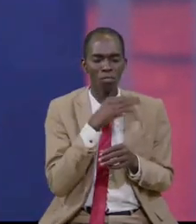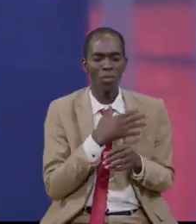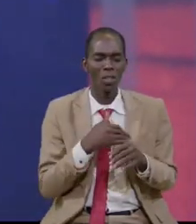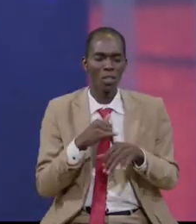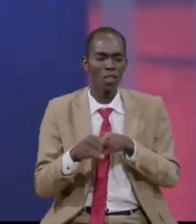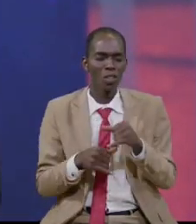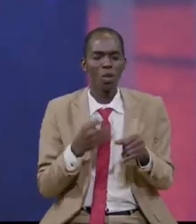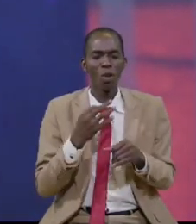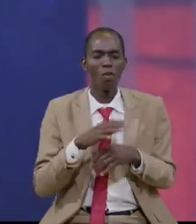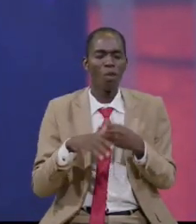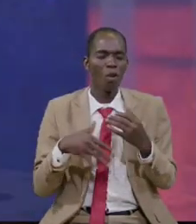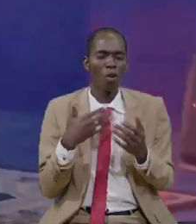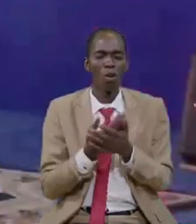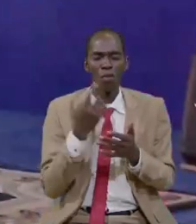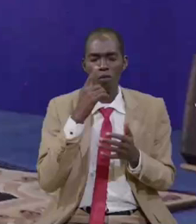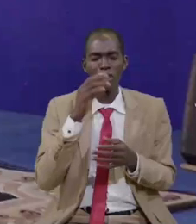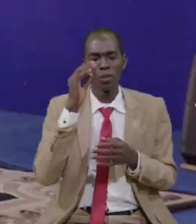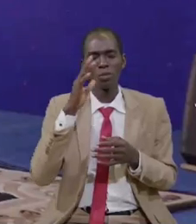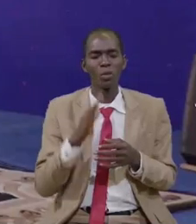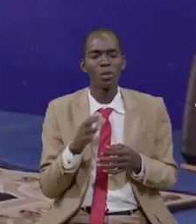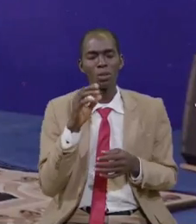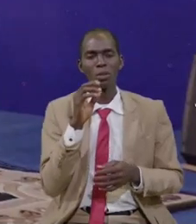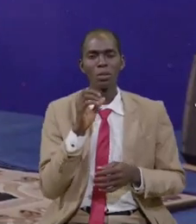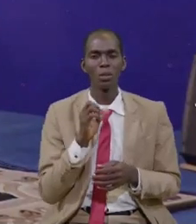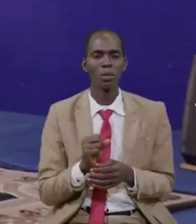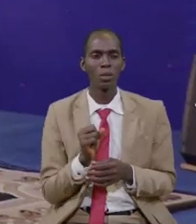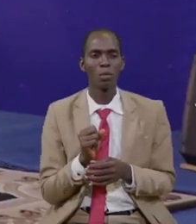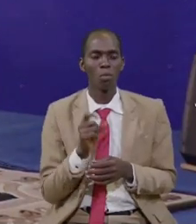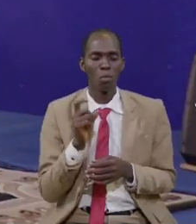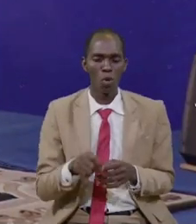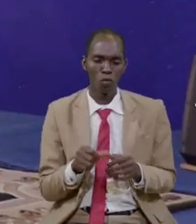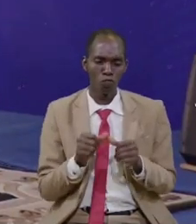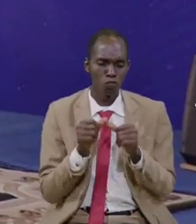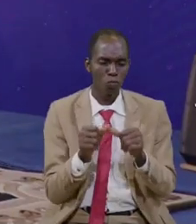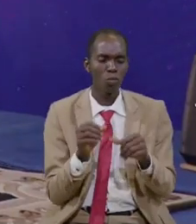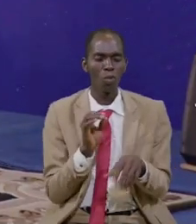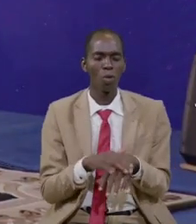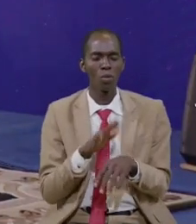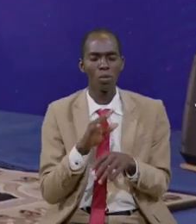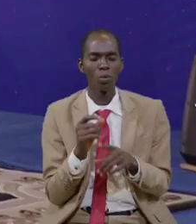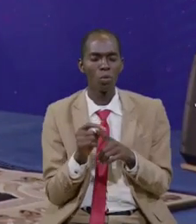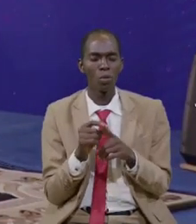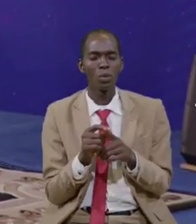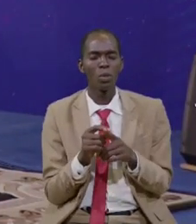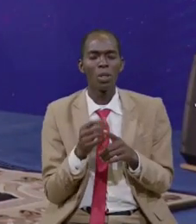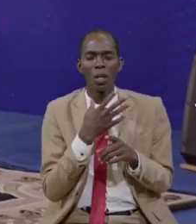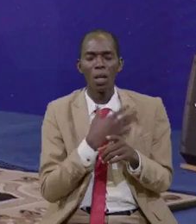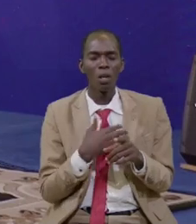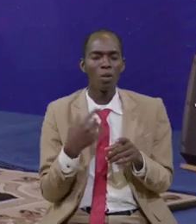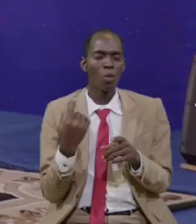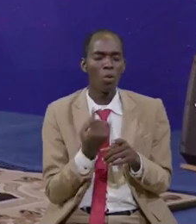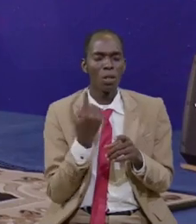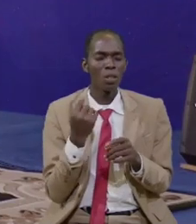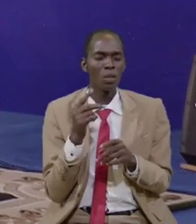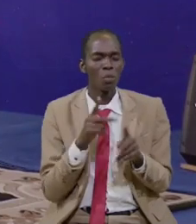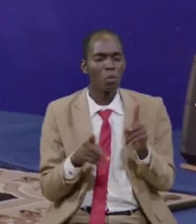faux prédicateurs, nous nous attachons pas au monde. Ils ne changent pas. Seules les